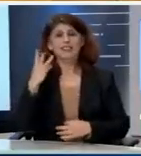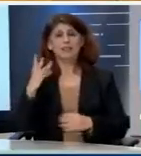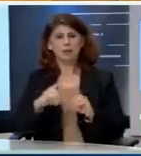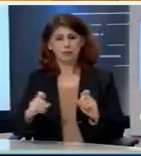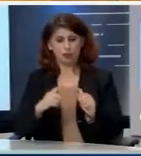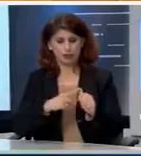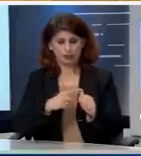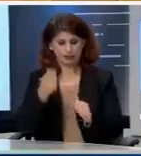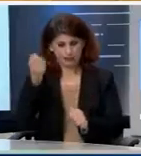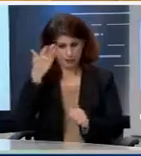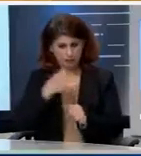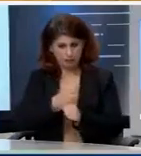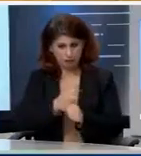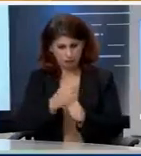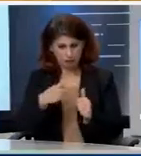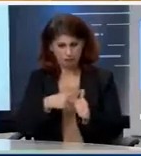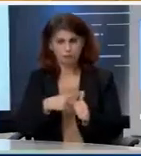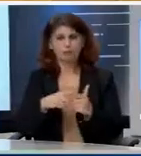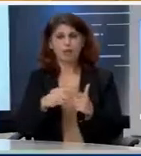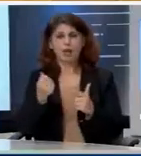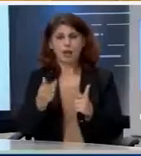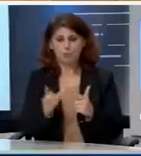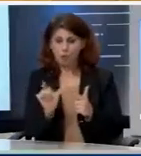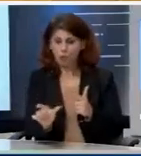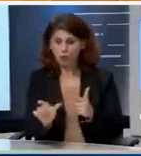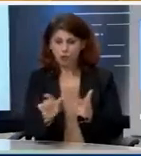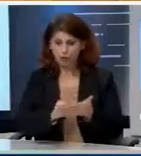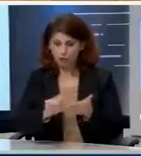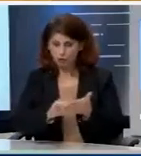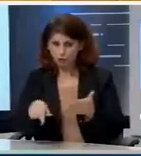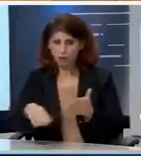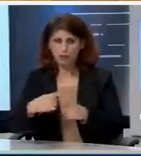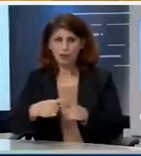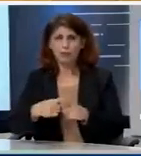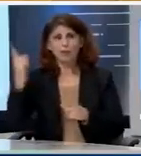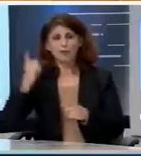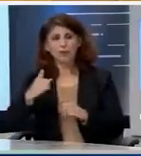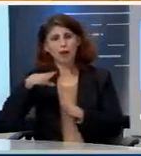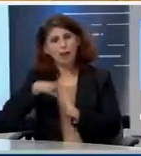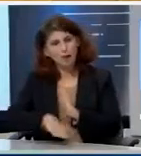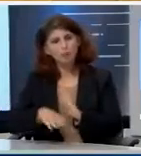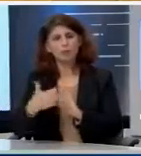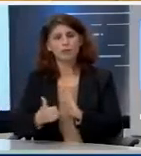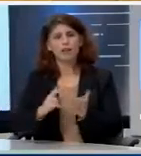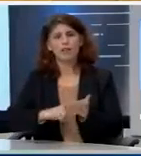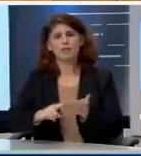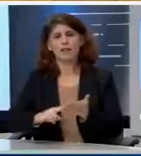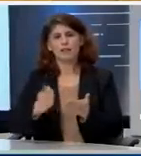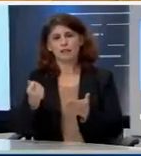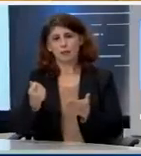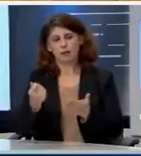Η τιμή του φαρμάκου, ο αριθμός των κουτιών που συνταγογραφούνται και το ποσοστό έκπτωσης που είναι η ασφαλιστική